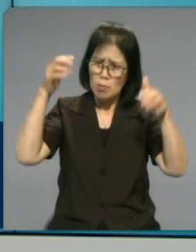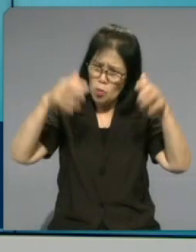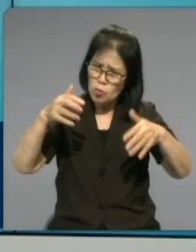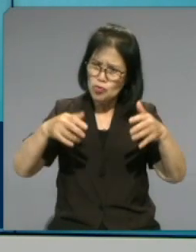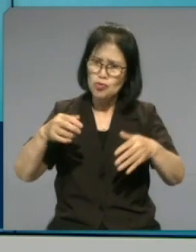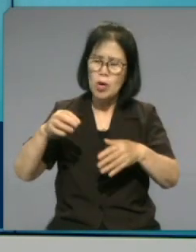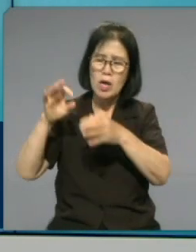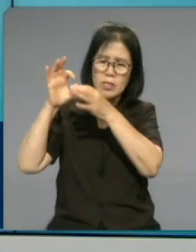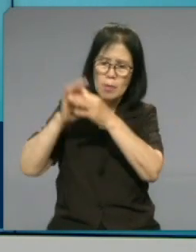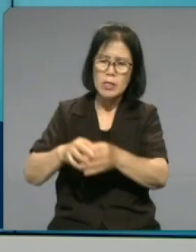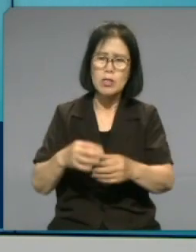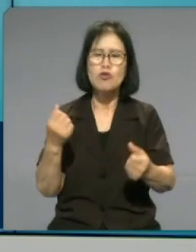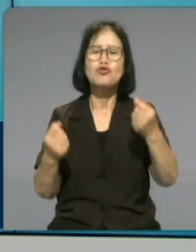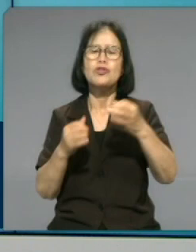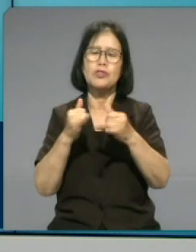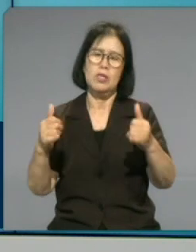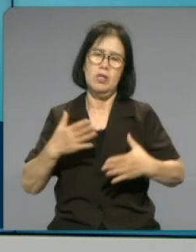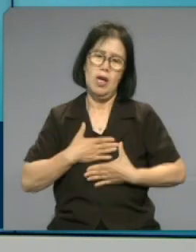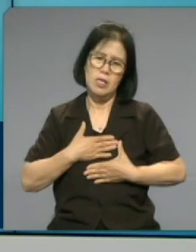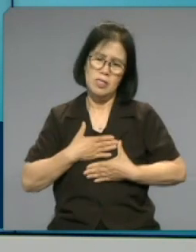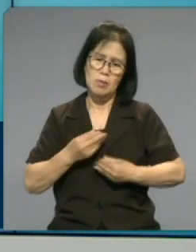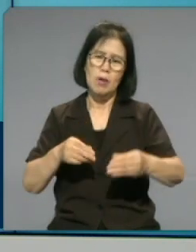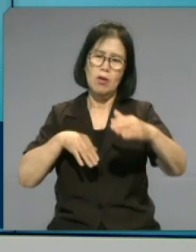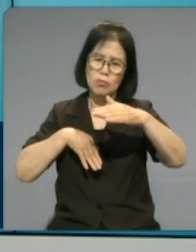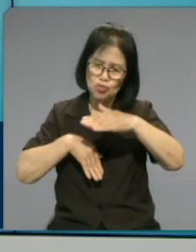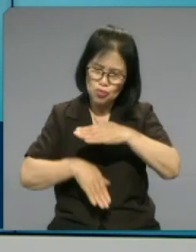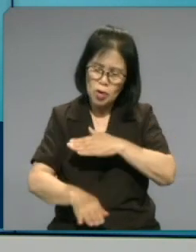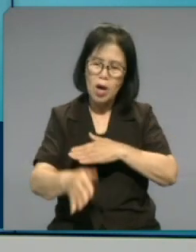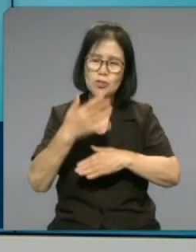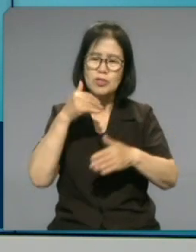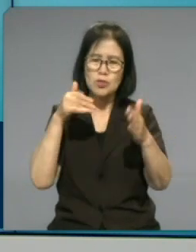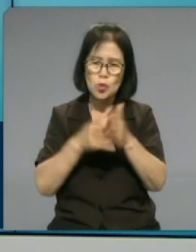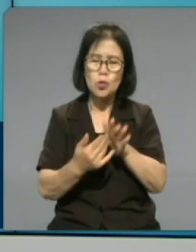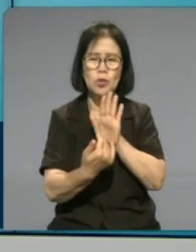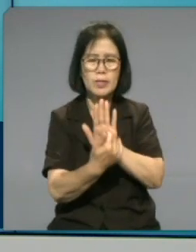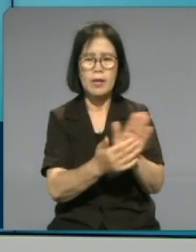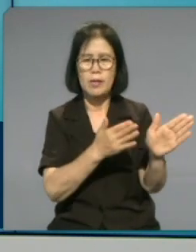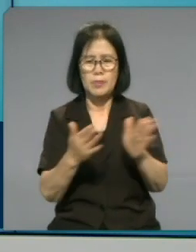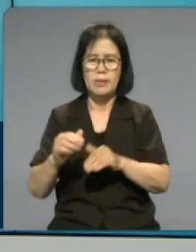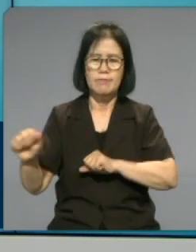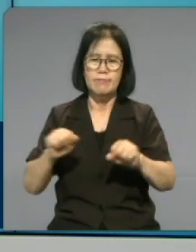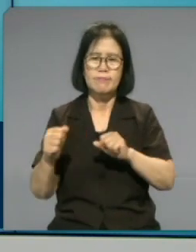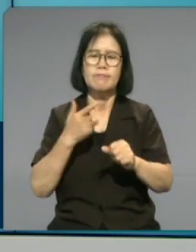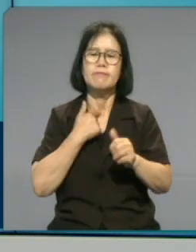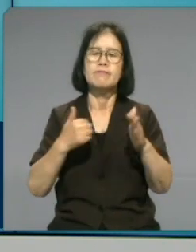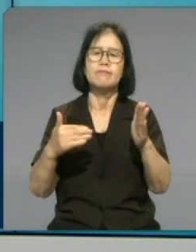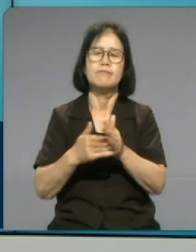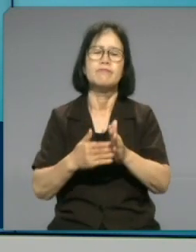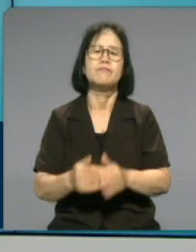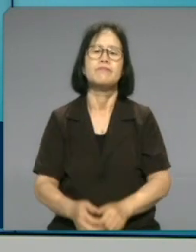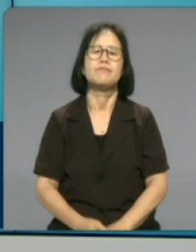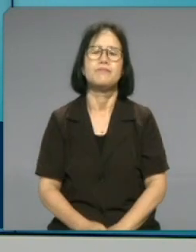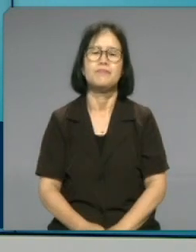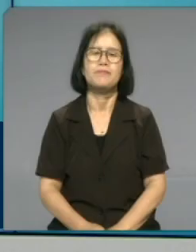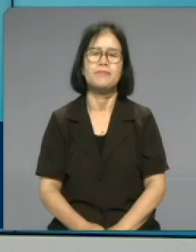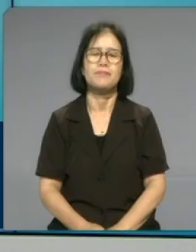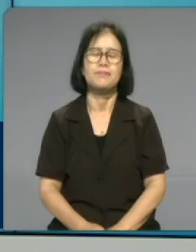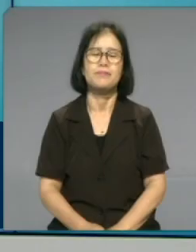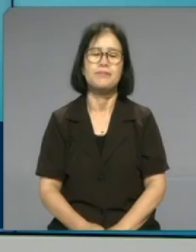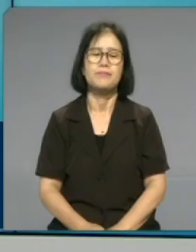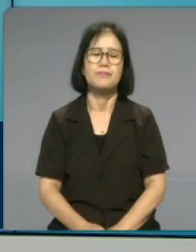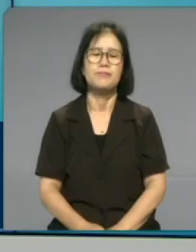장마철 등에도 운전자들이 안심하고 지하차도를 이용할 수 있도록 대비에 나섰습니다. 황정환 기자가 현장을